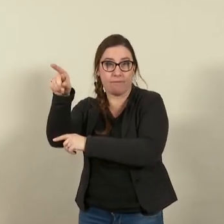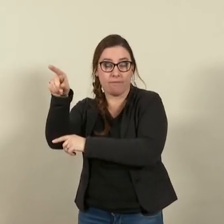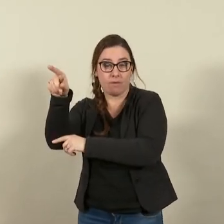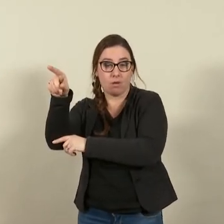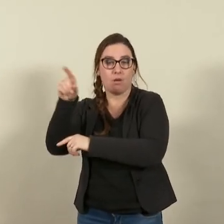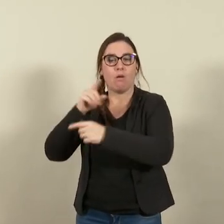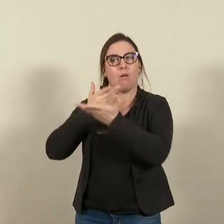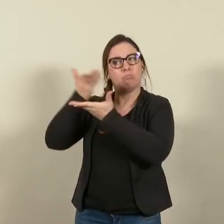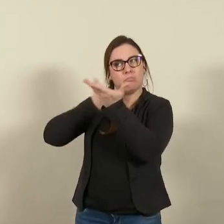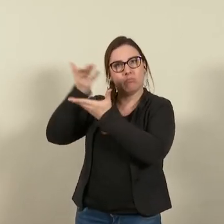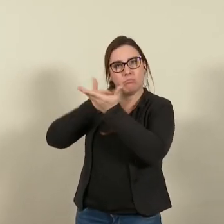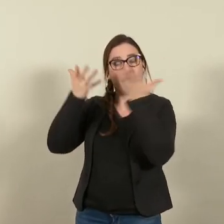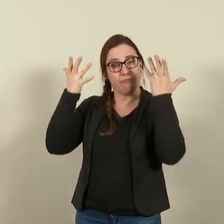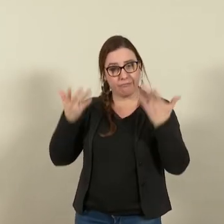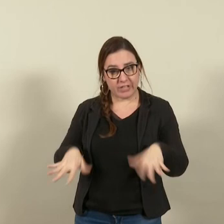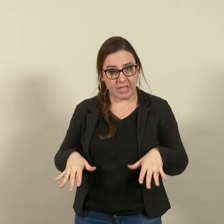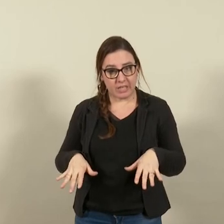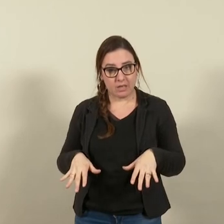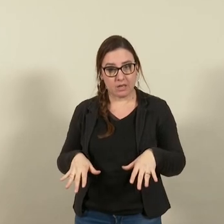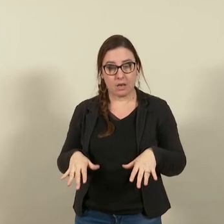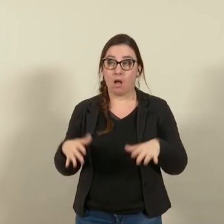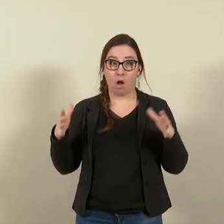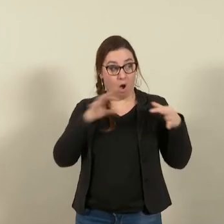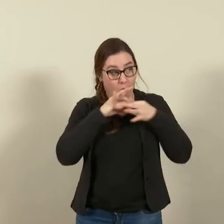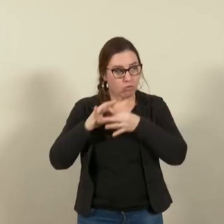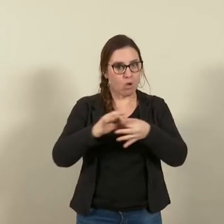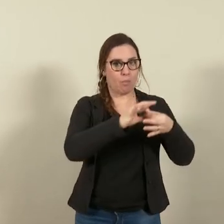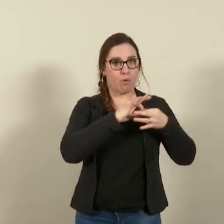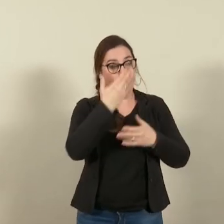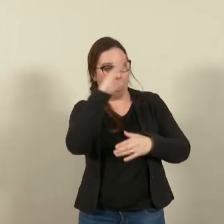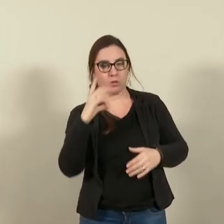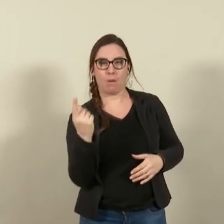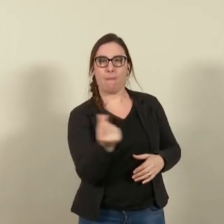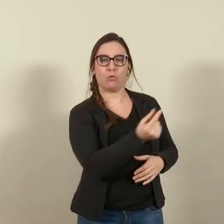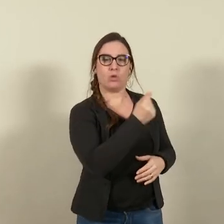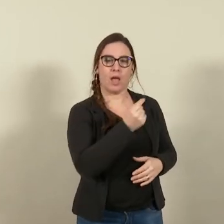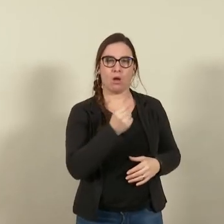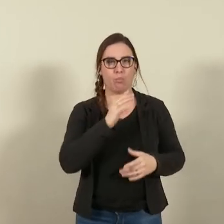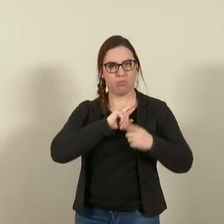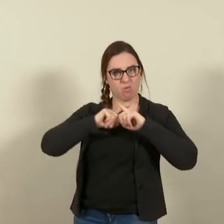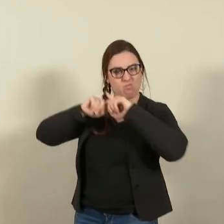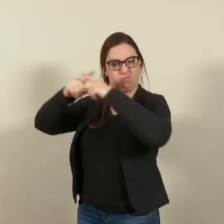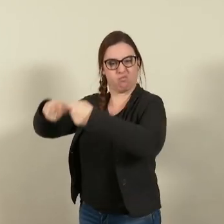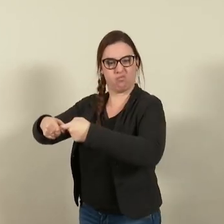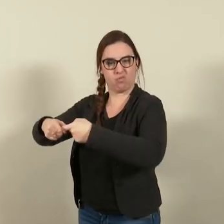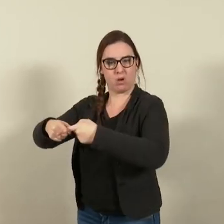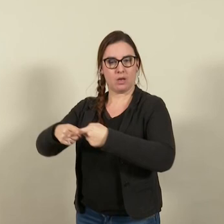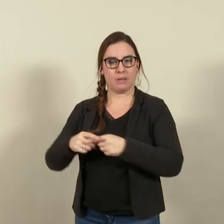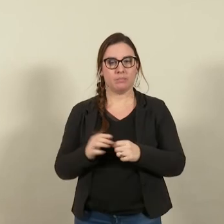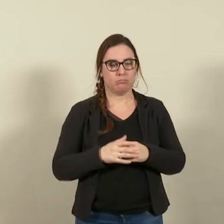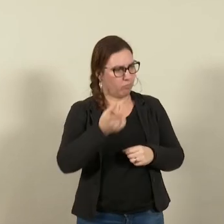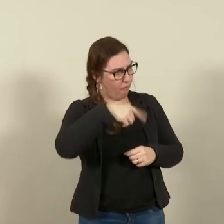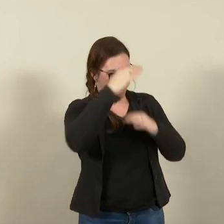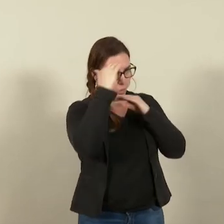discuté avec la SNCF et nous le faons nous le faisons de façon concertée avec d'autres acteurs du territoire pour que ça ait du poids donc soyez-en